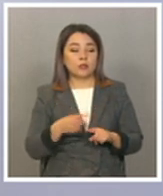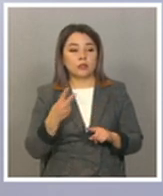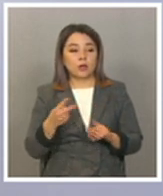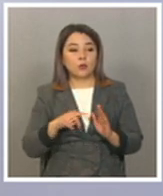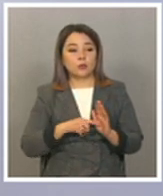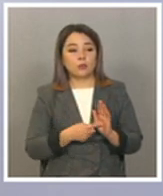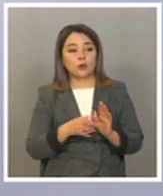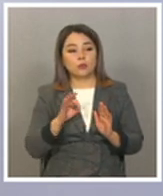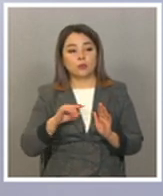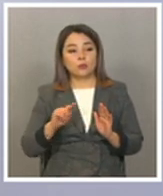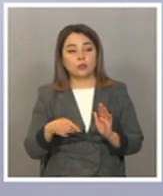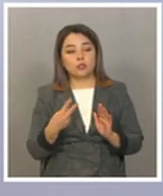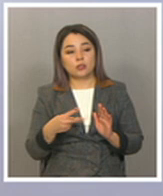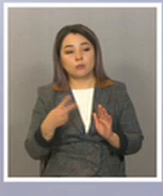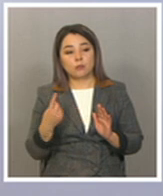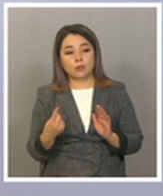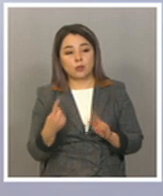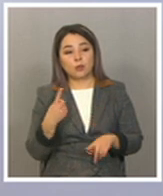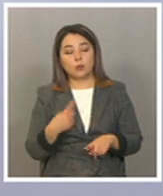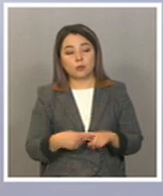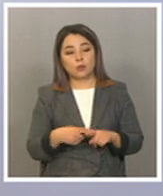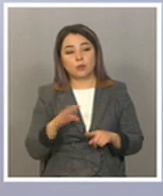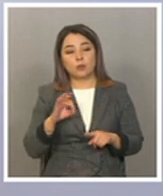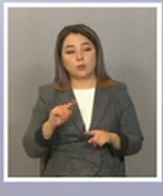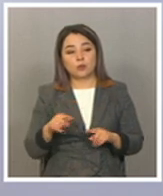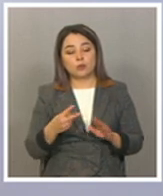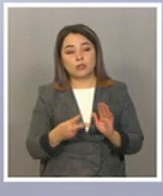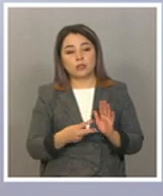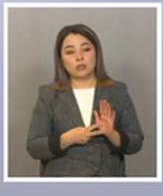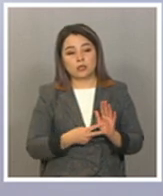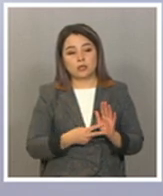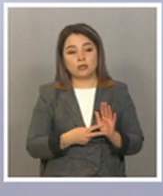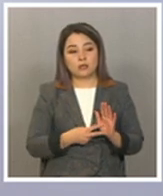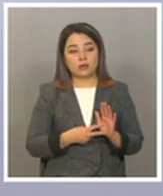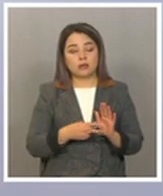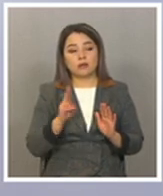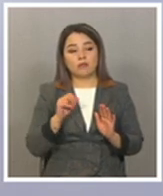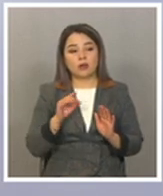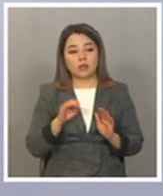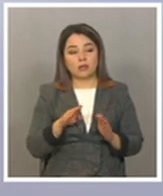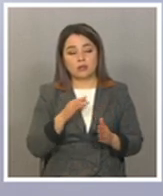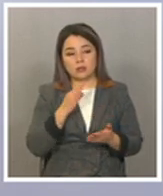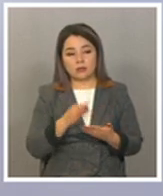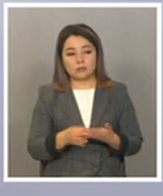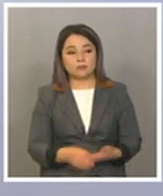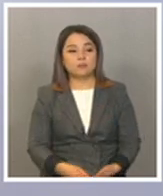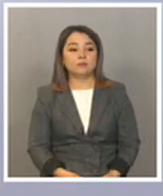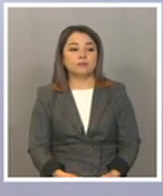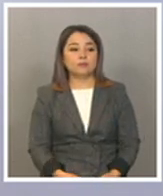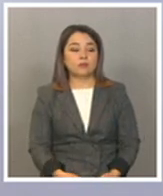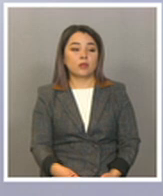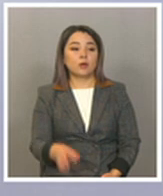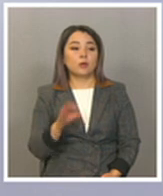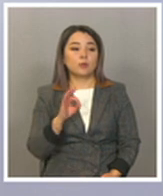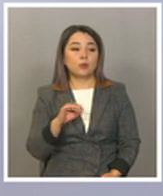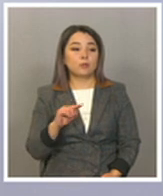көбейтілген 0/121 қосу 0/7-нің квадраты. Ал